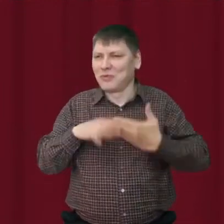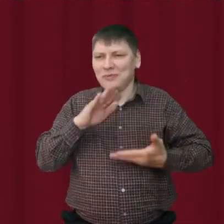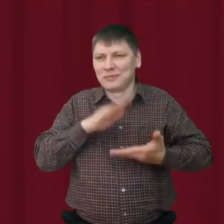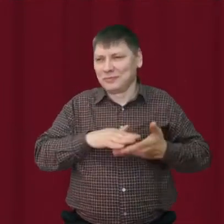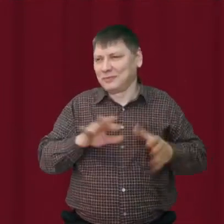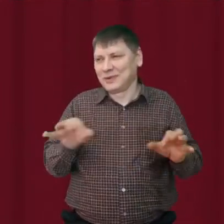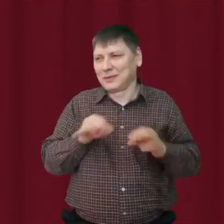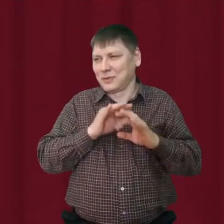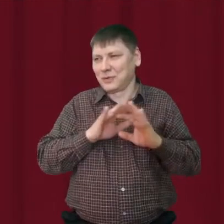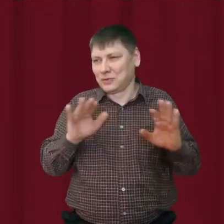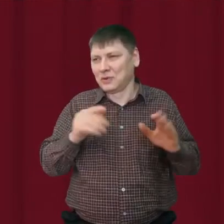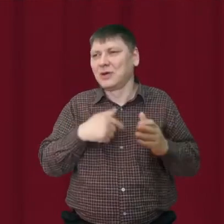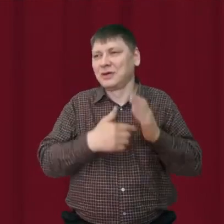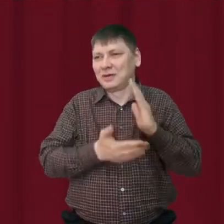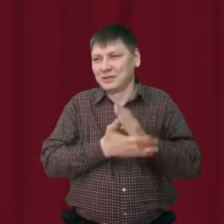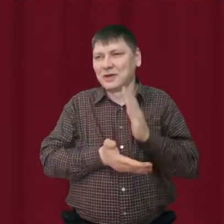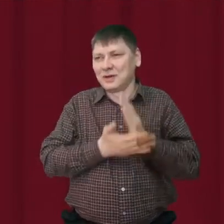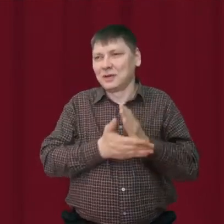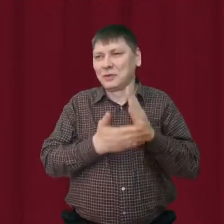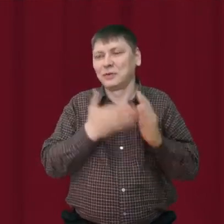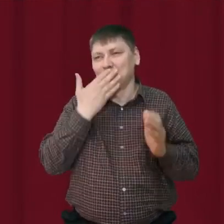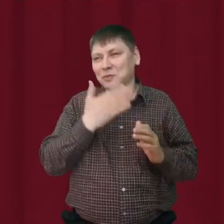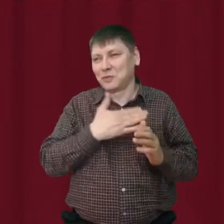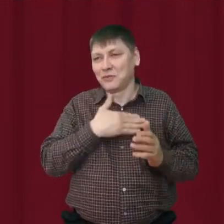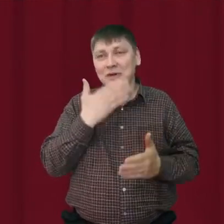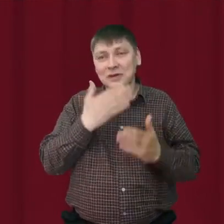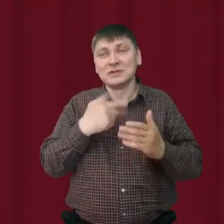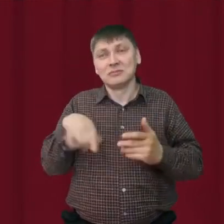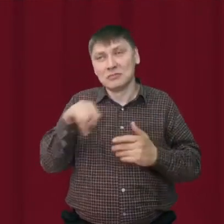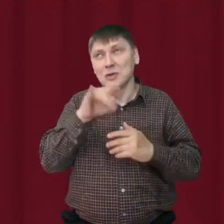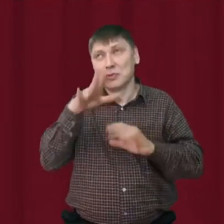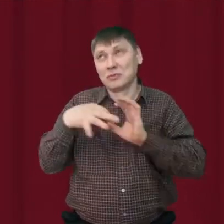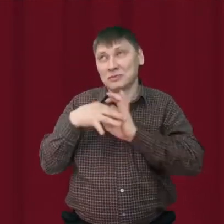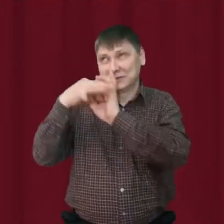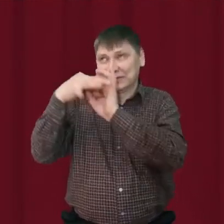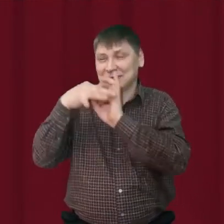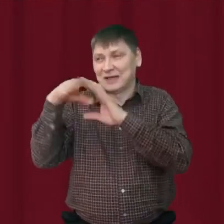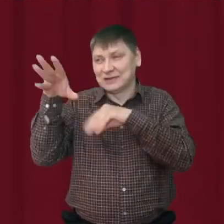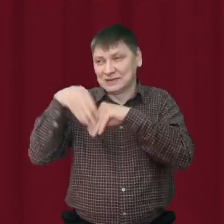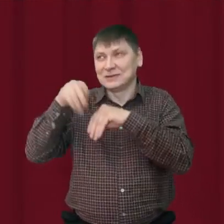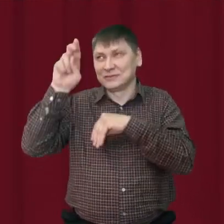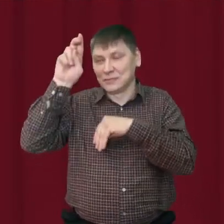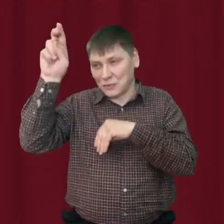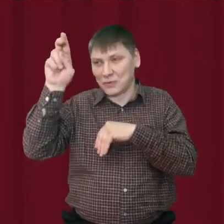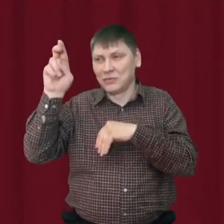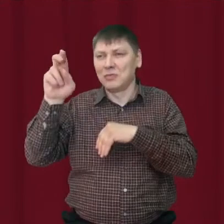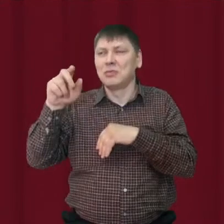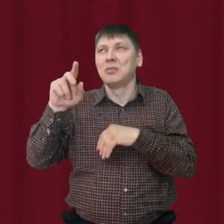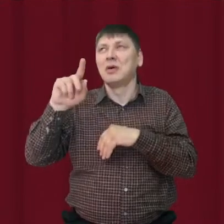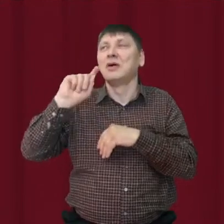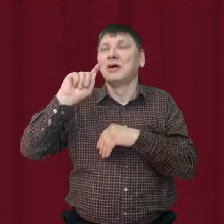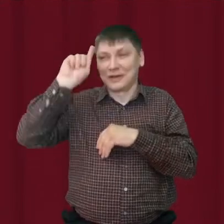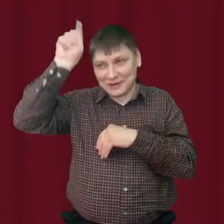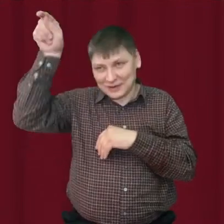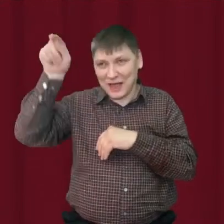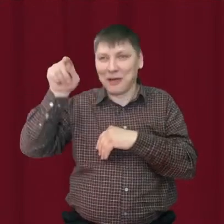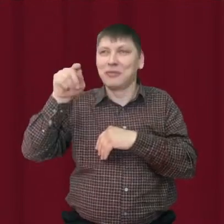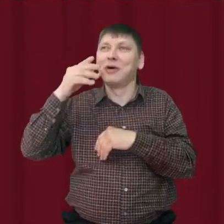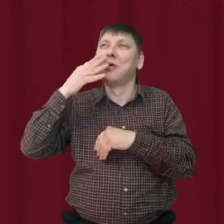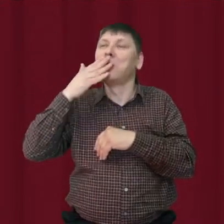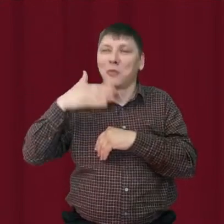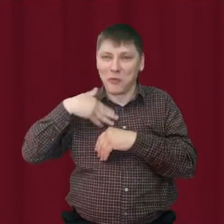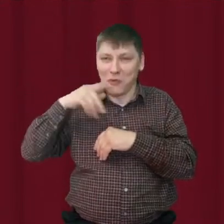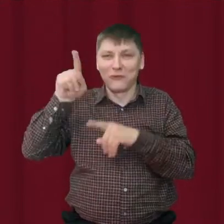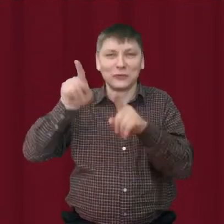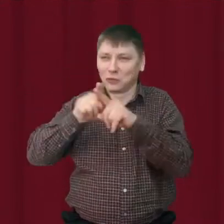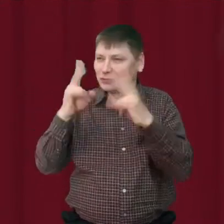эту любовь. И поскольку мы всегда в отношении с Господом, не только здесь, на этой земле, но и в вечности, эта любовь